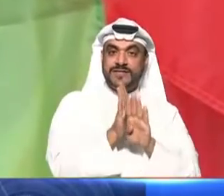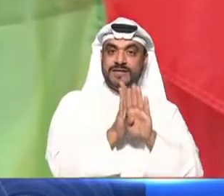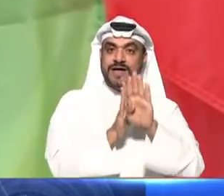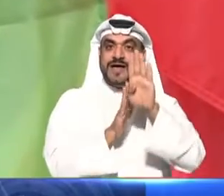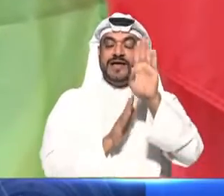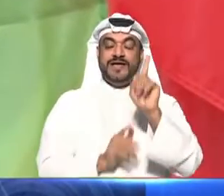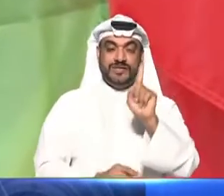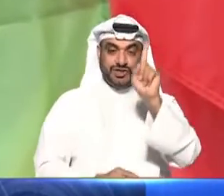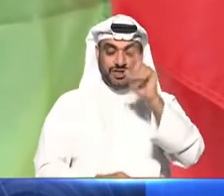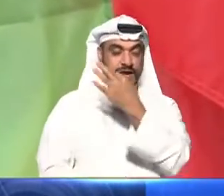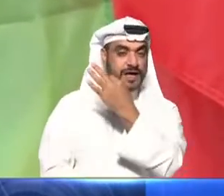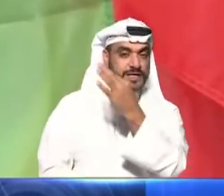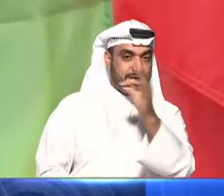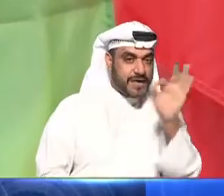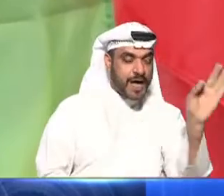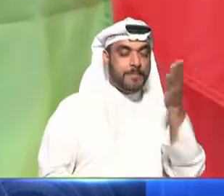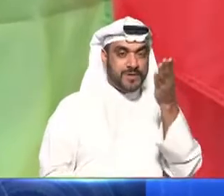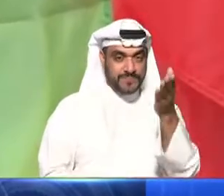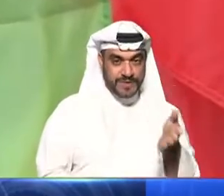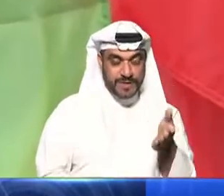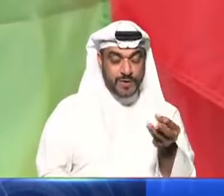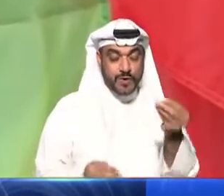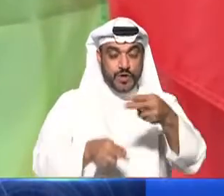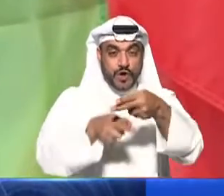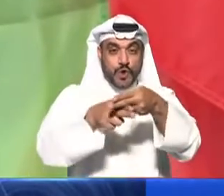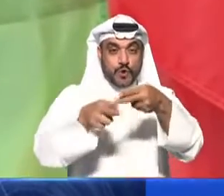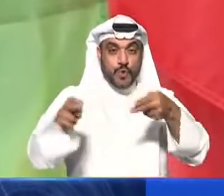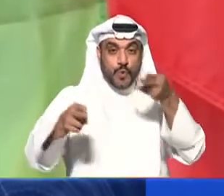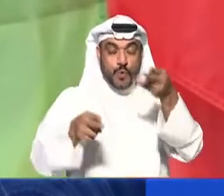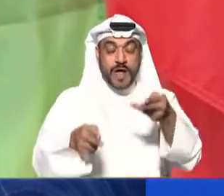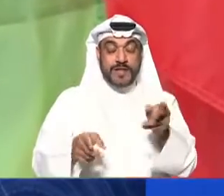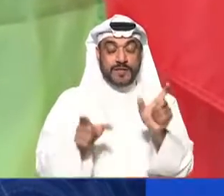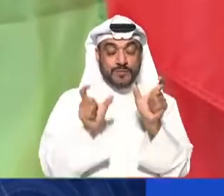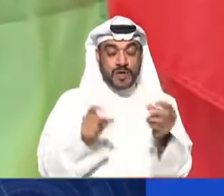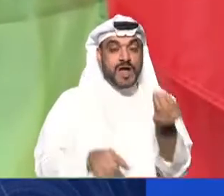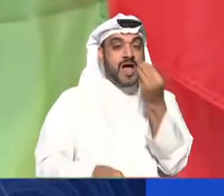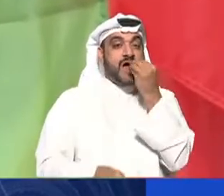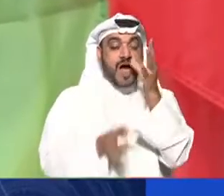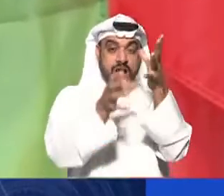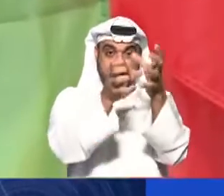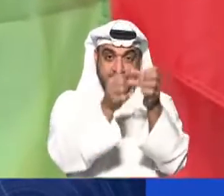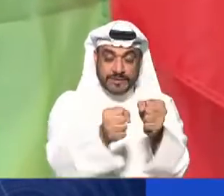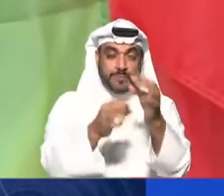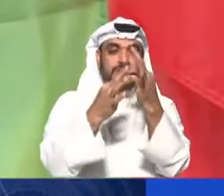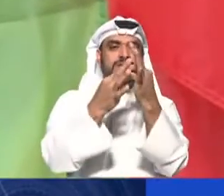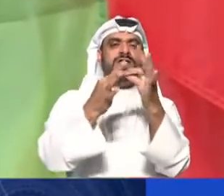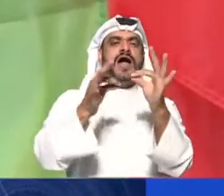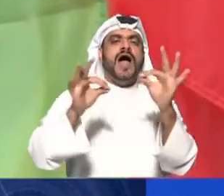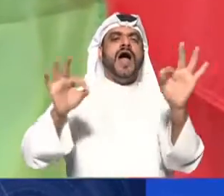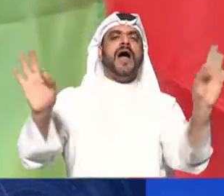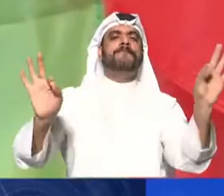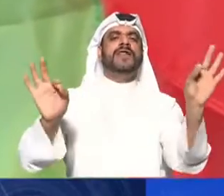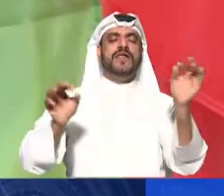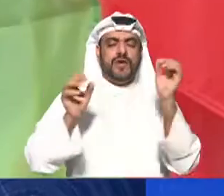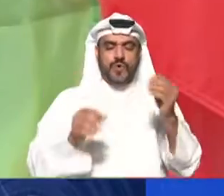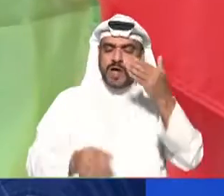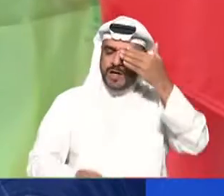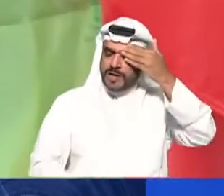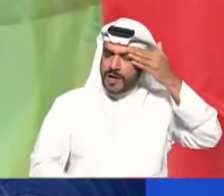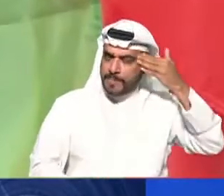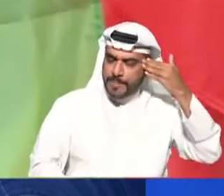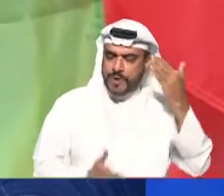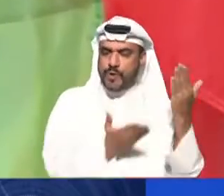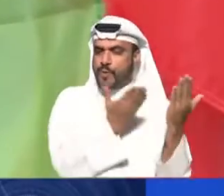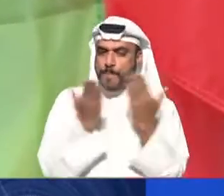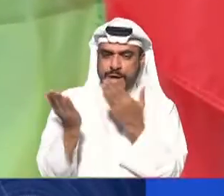وكل ما من شأنه أن يجعل الكويت فيها أمن غذائي متكامل بشكل فني ومدروس